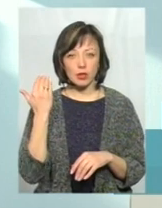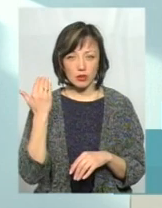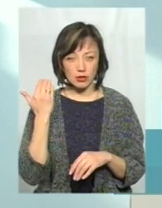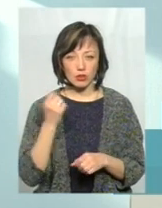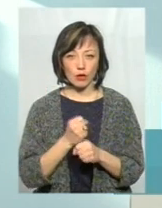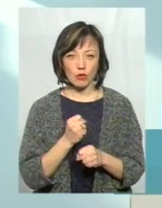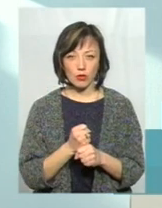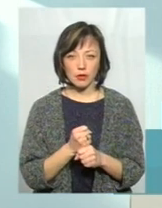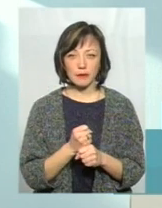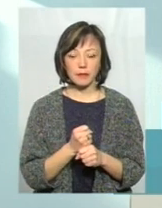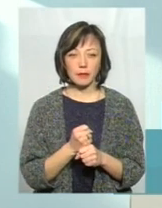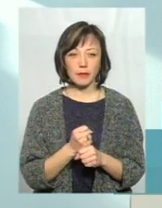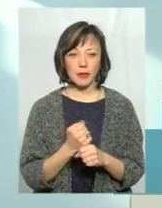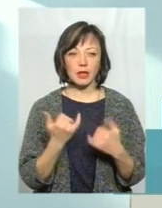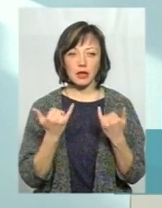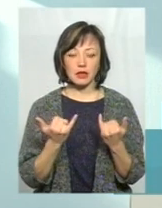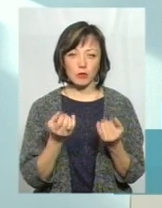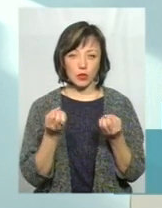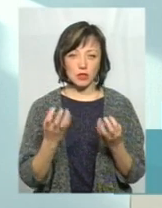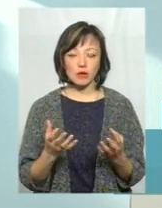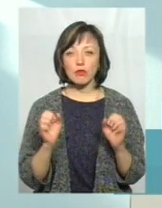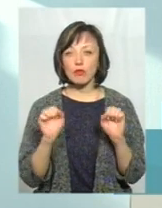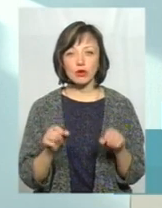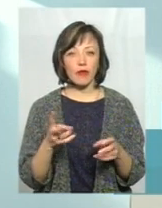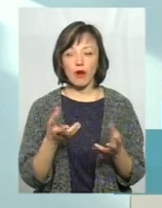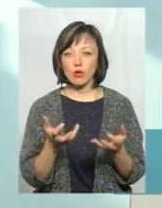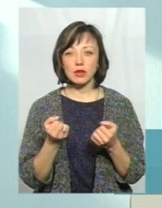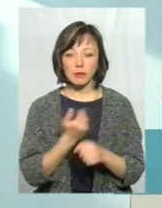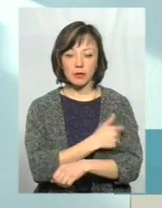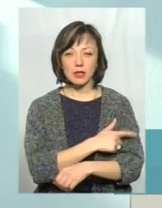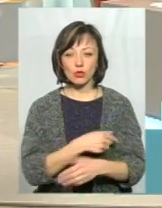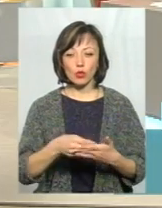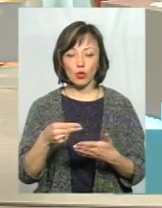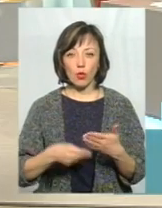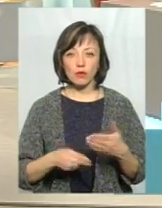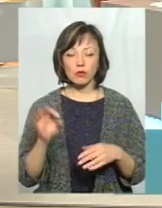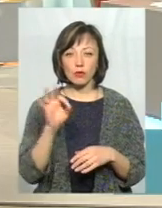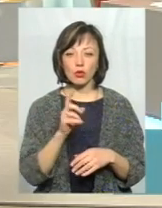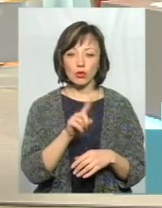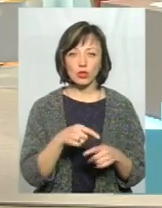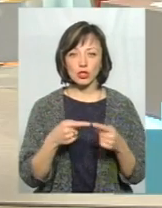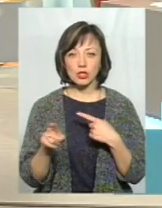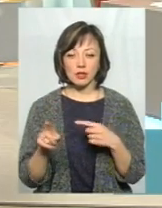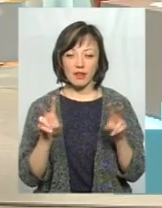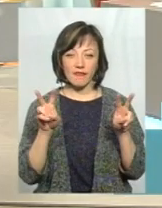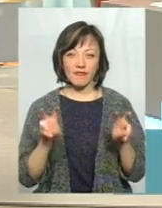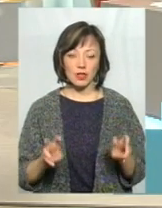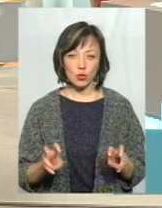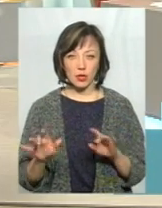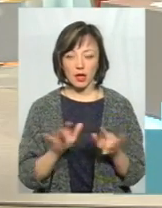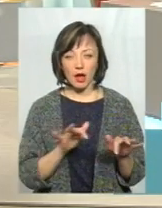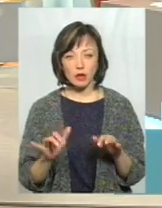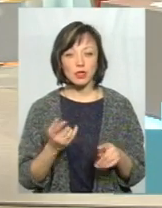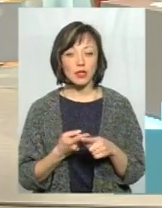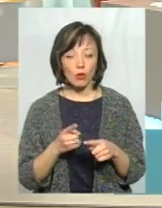на роботі там для них прості, можуть не отримати медичну довідочку щодо того чи іншого виду діяльності. І